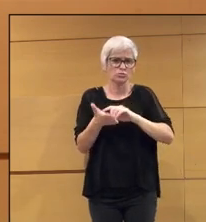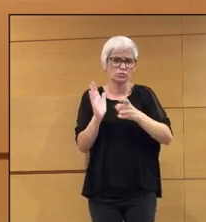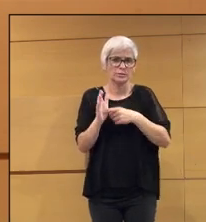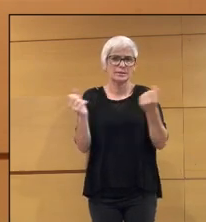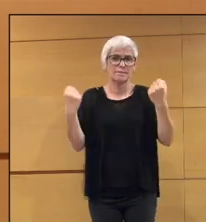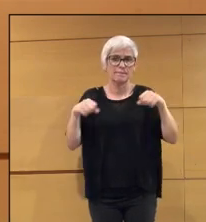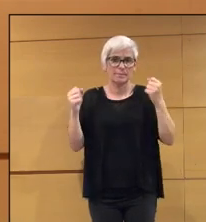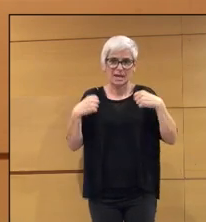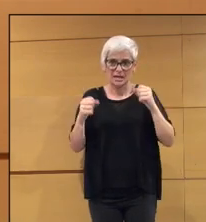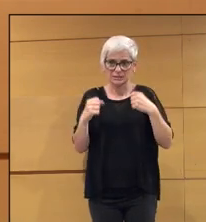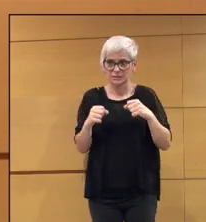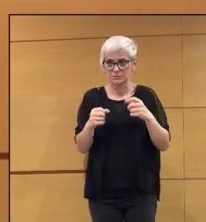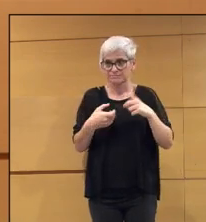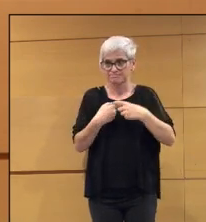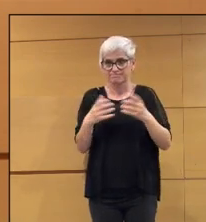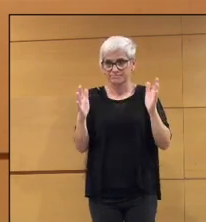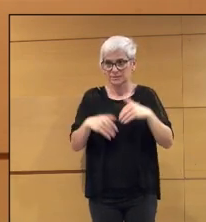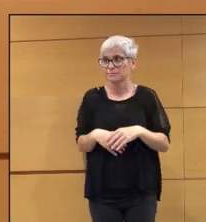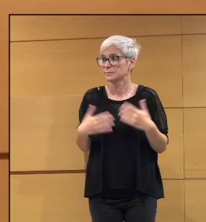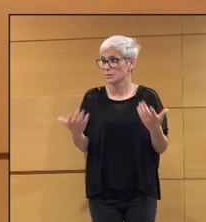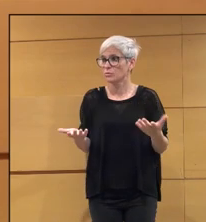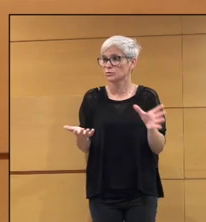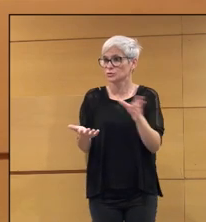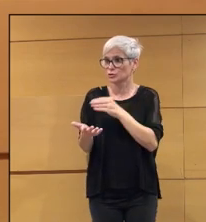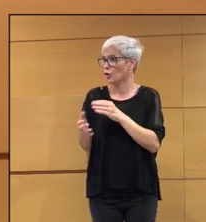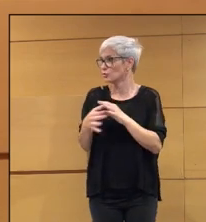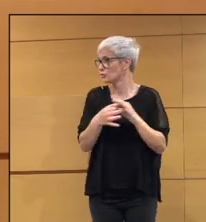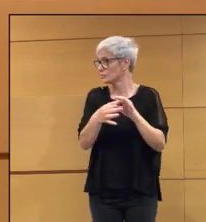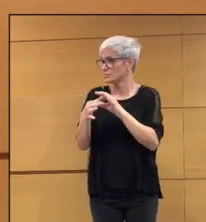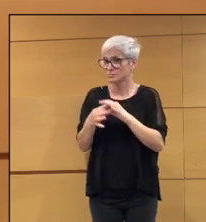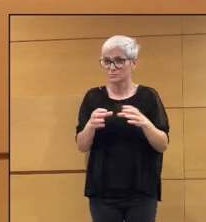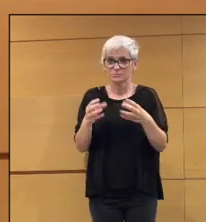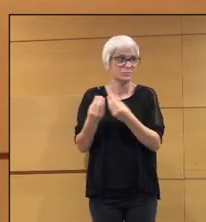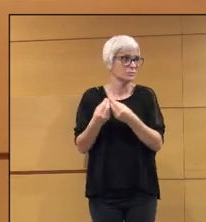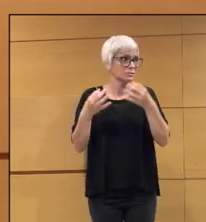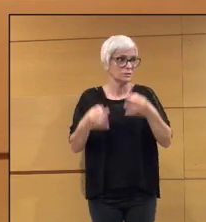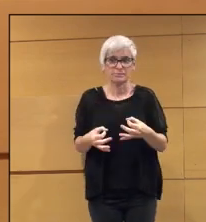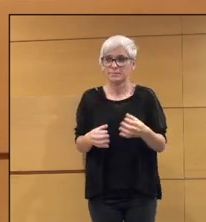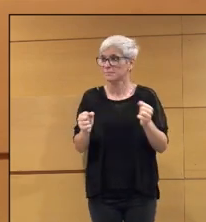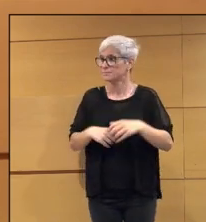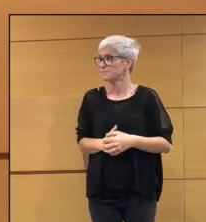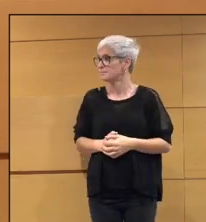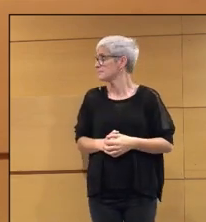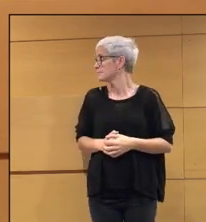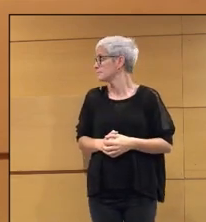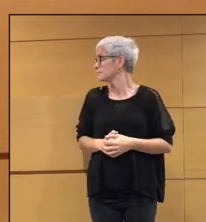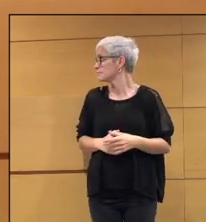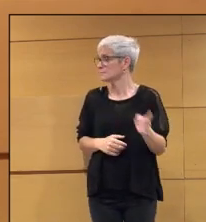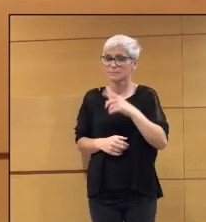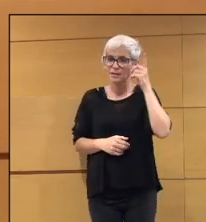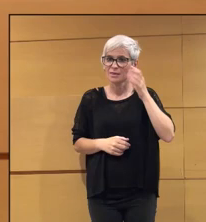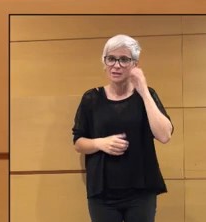centrats. Per tant, tenim feina tots plegats per fer aquí, per tirar-ho endavant. Li hem agafat